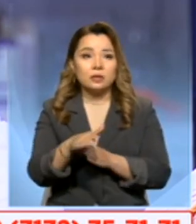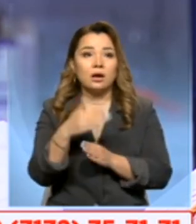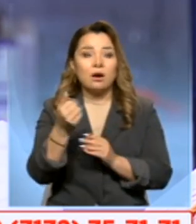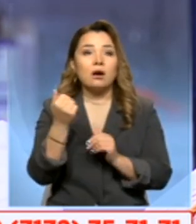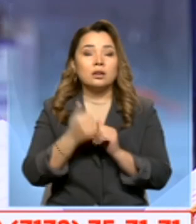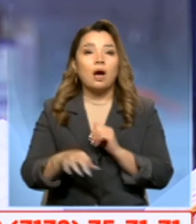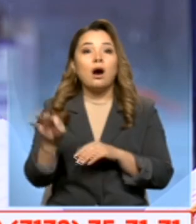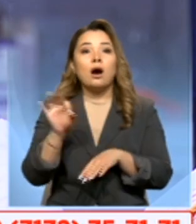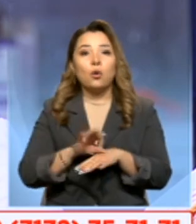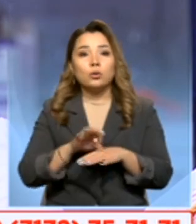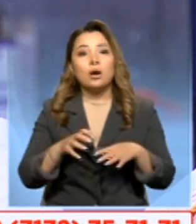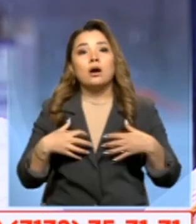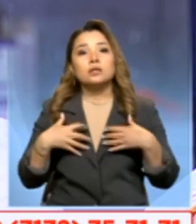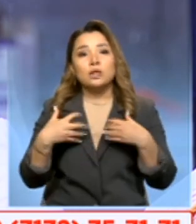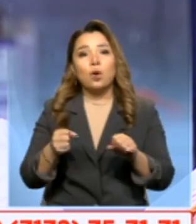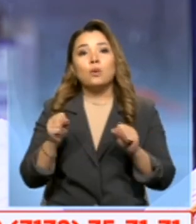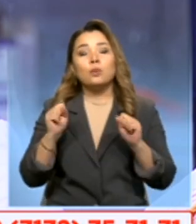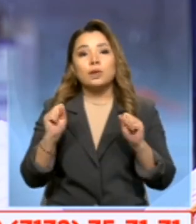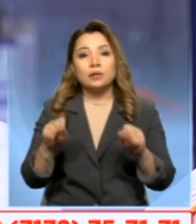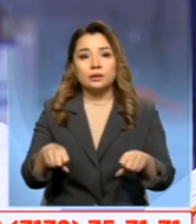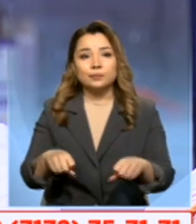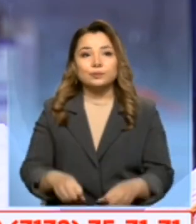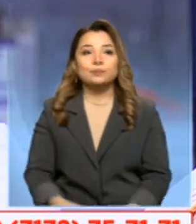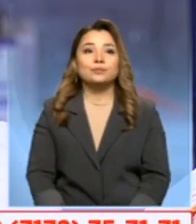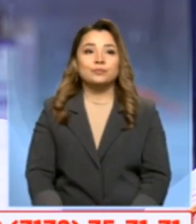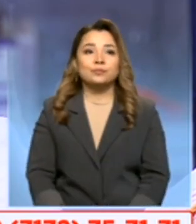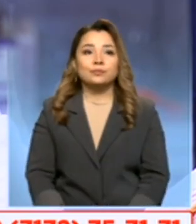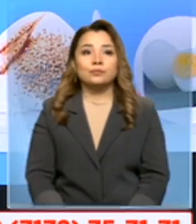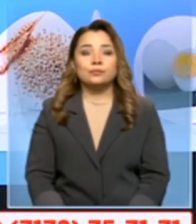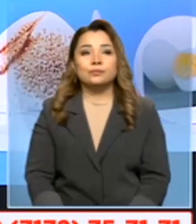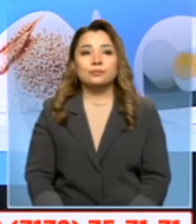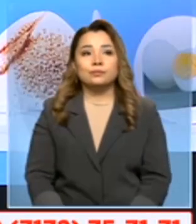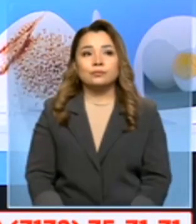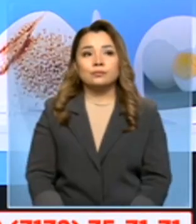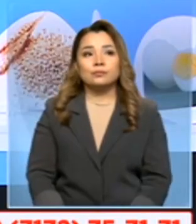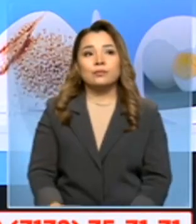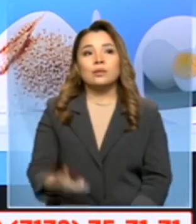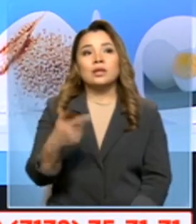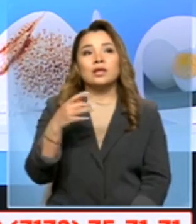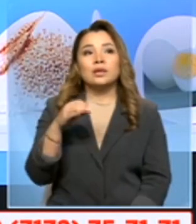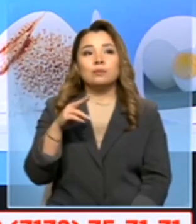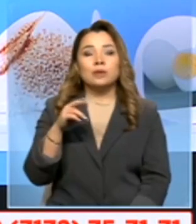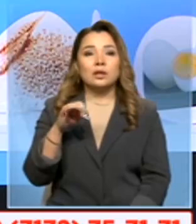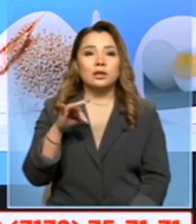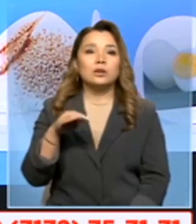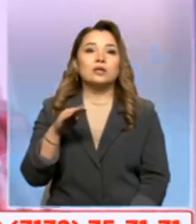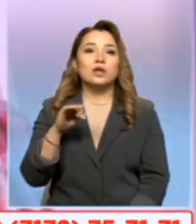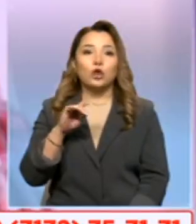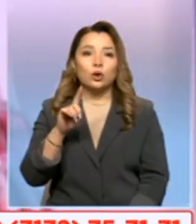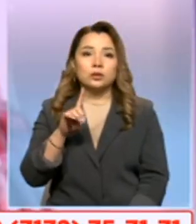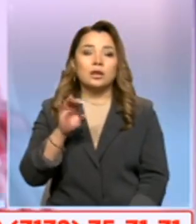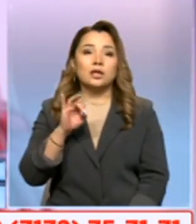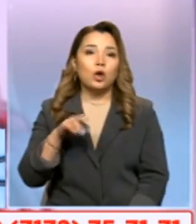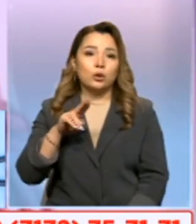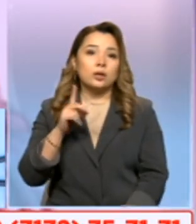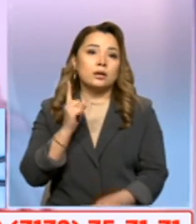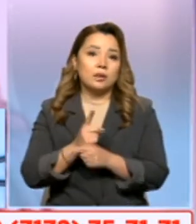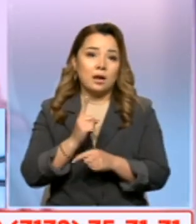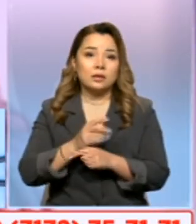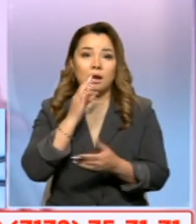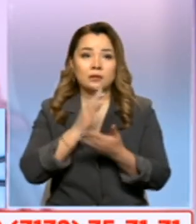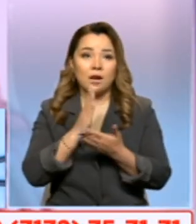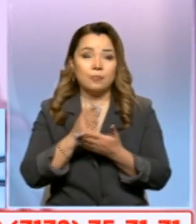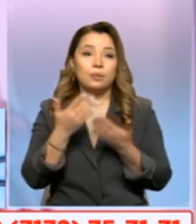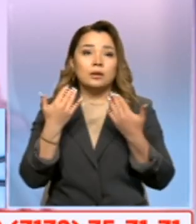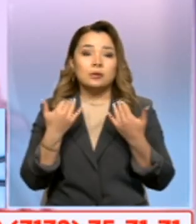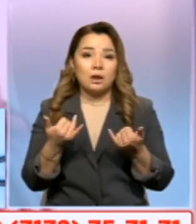әр аурудан айығып сауығып кетуге болады. Махаббат Ибрагимқызы, гипертиреоз кезінде йодты қабылдамаймыз дейді. Бұндай